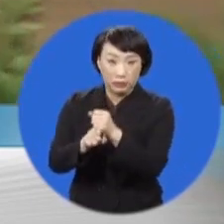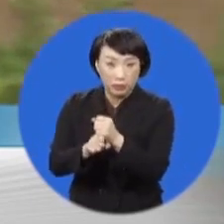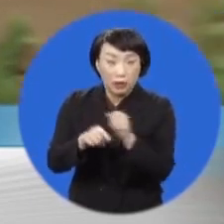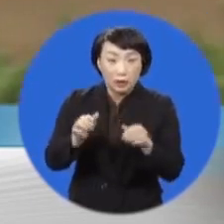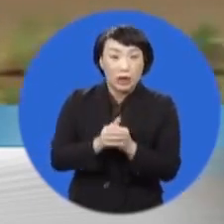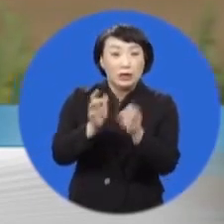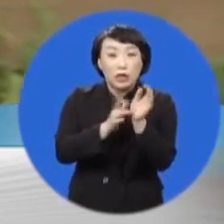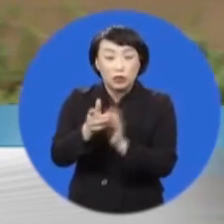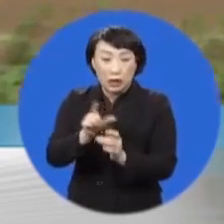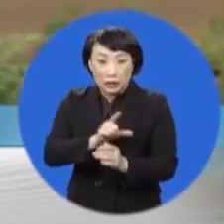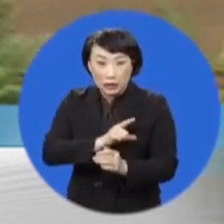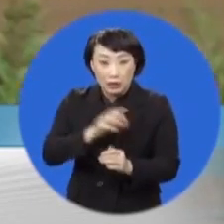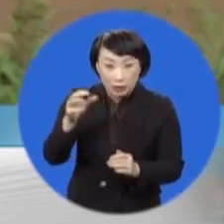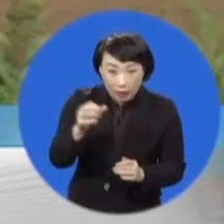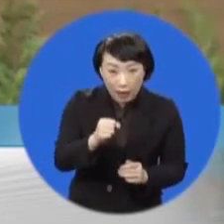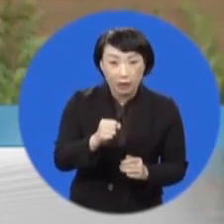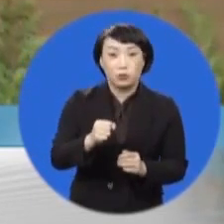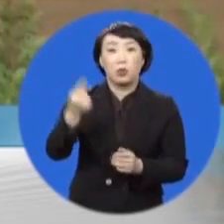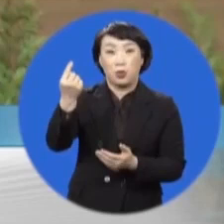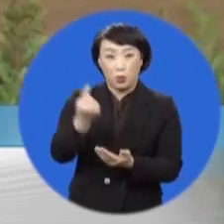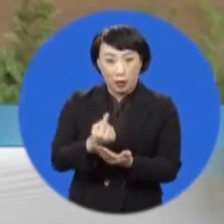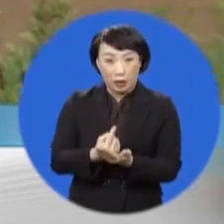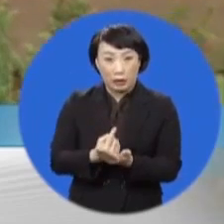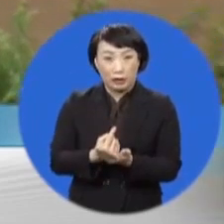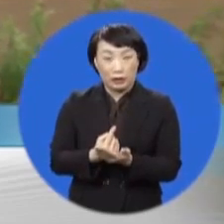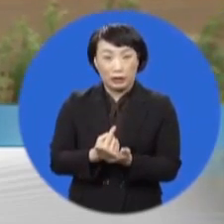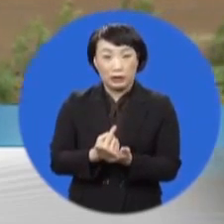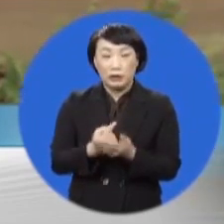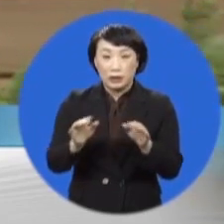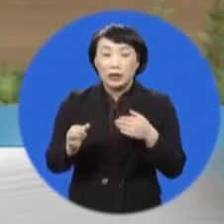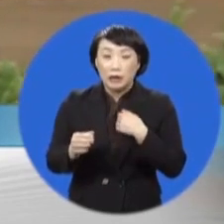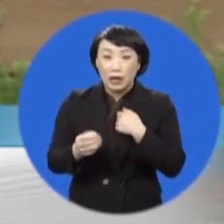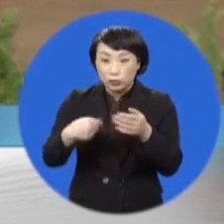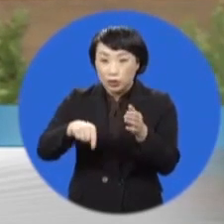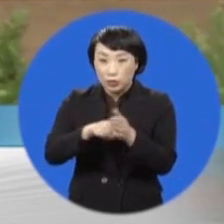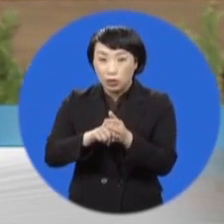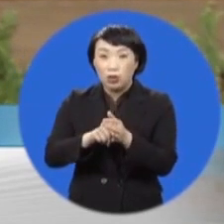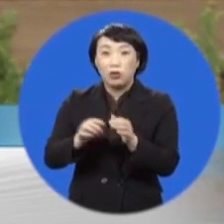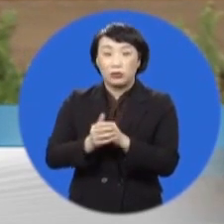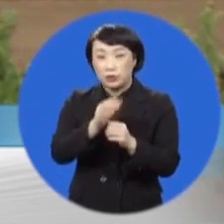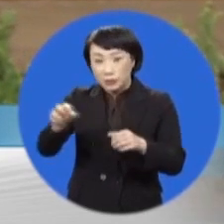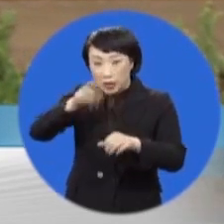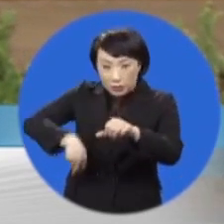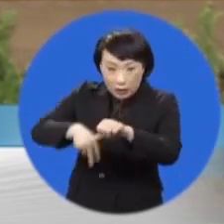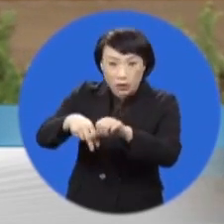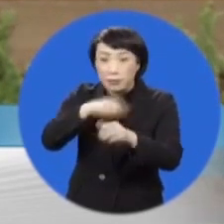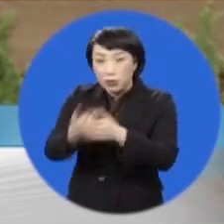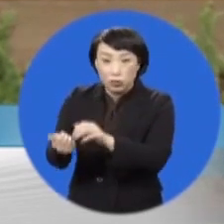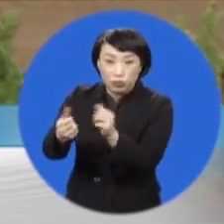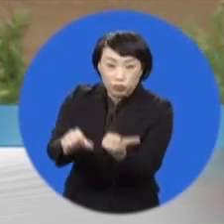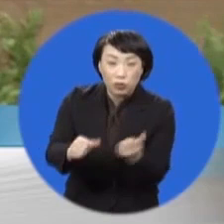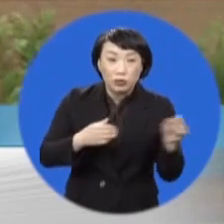예수라는 이름은 우 보셨고 5 그가 날 위에서 주거 2 나는 들어와